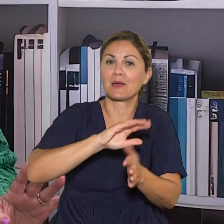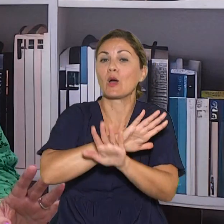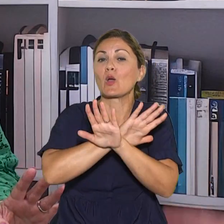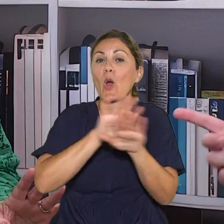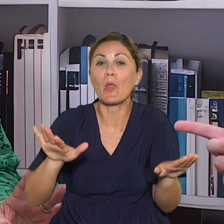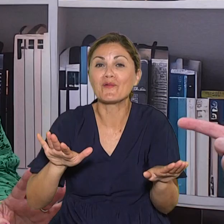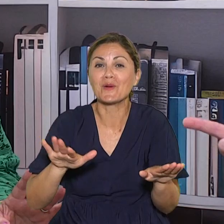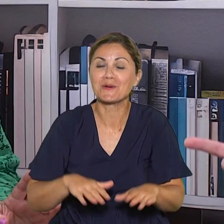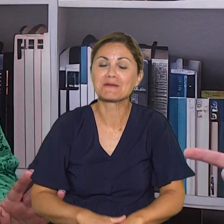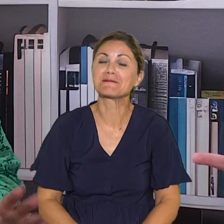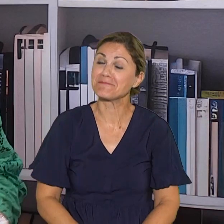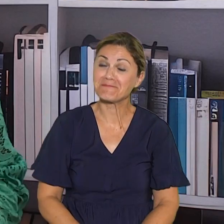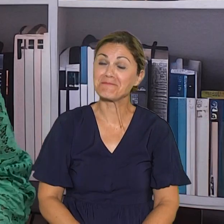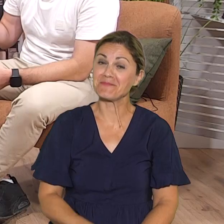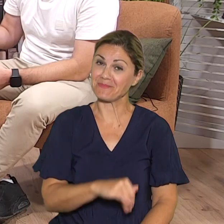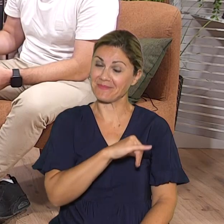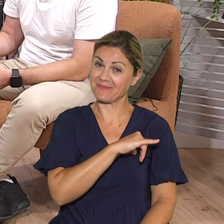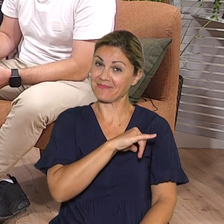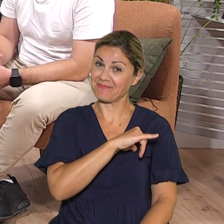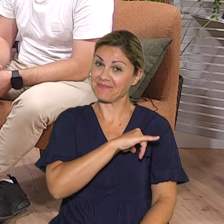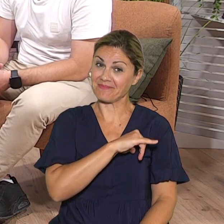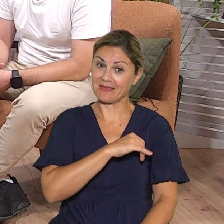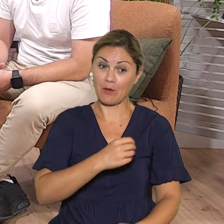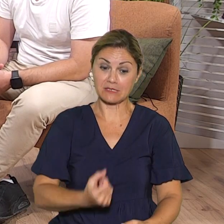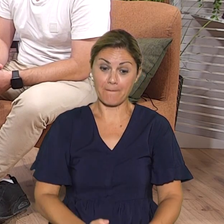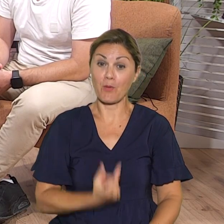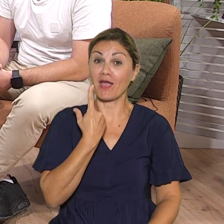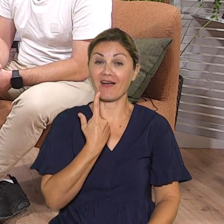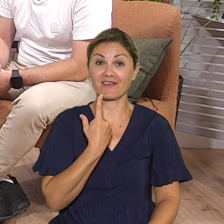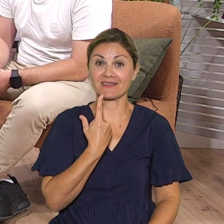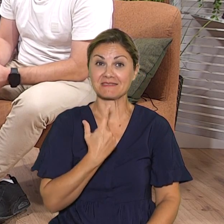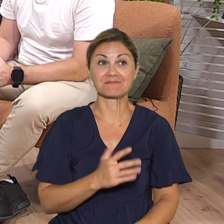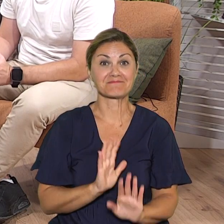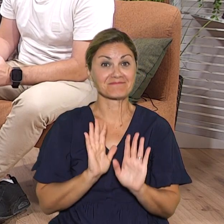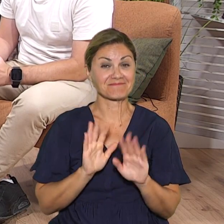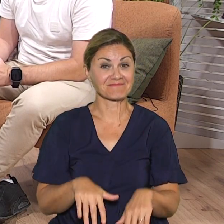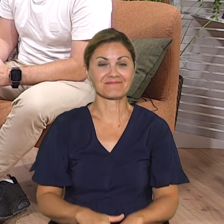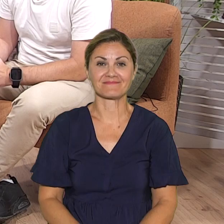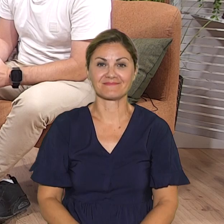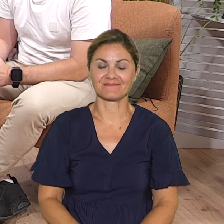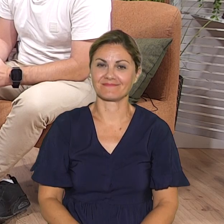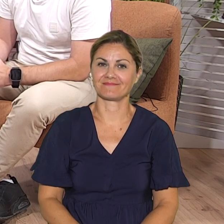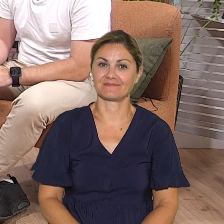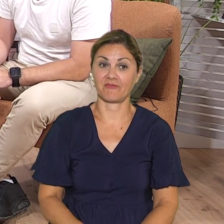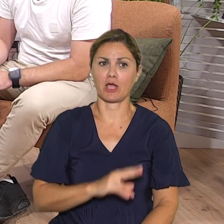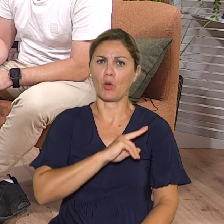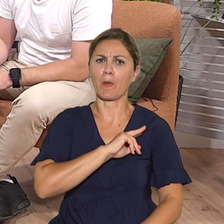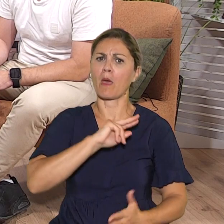to. Mislim, mi sada govorimo o pjesmama koje vam u trenutku dođu. U trenutku svaka. Dakle, nijedna nije napisana